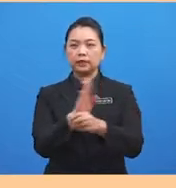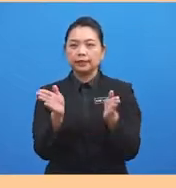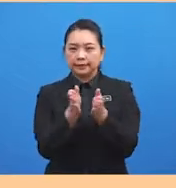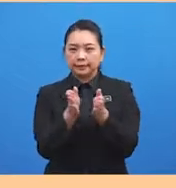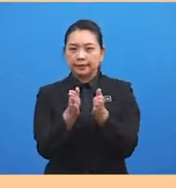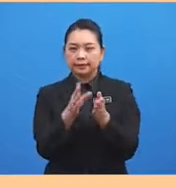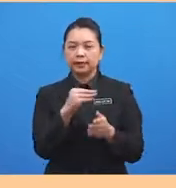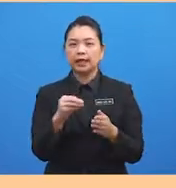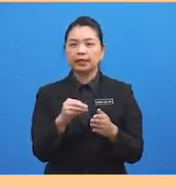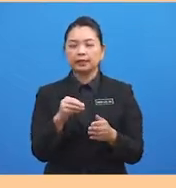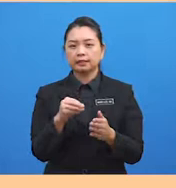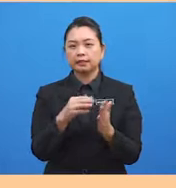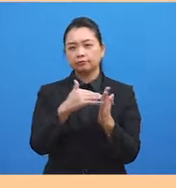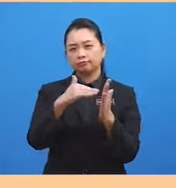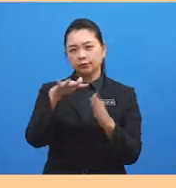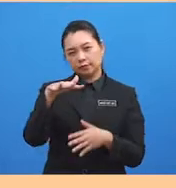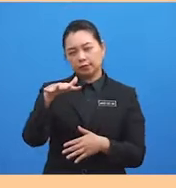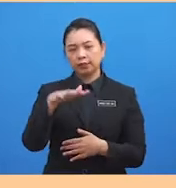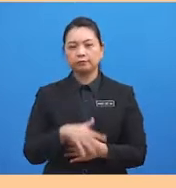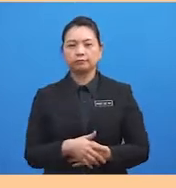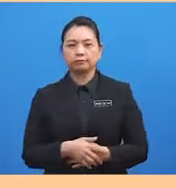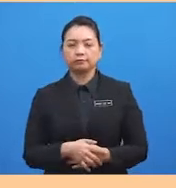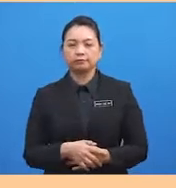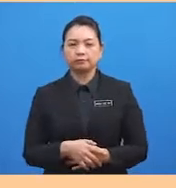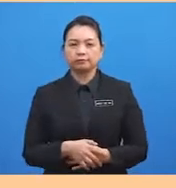perniagaan kecil dan sederhana